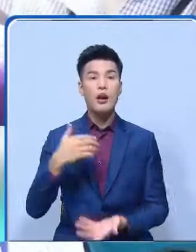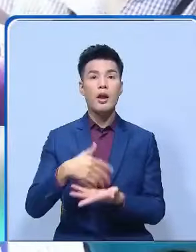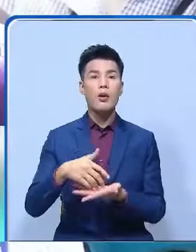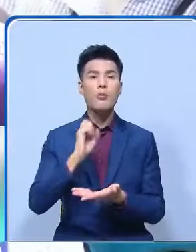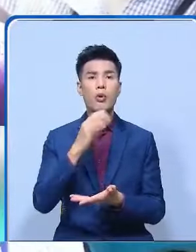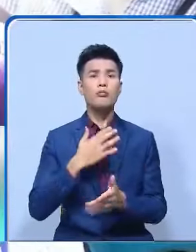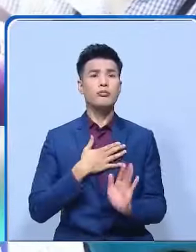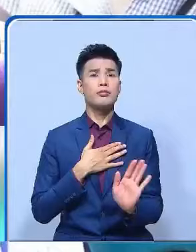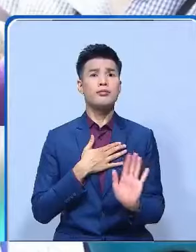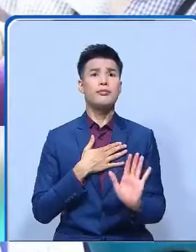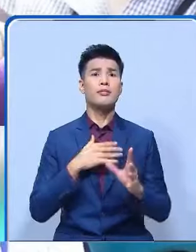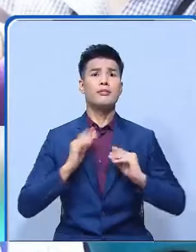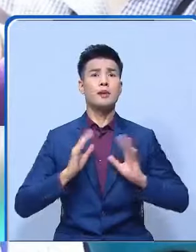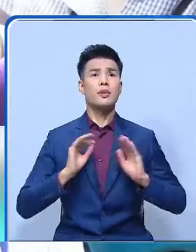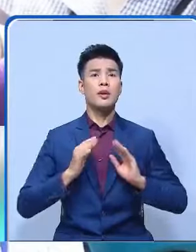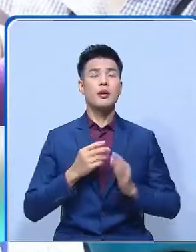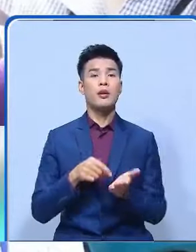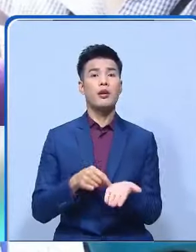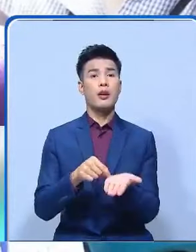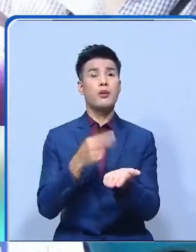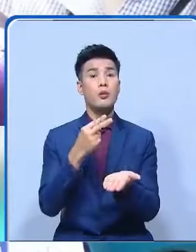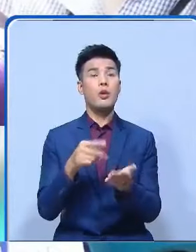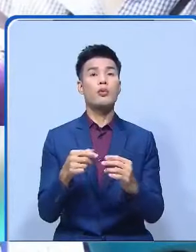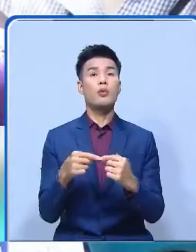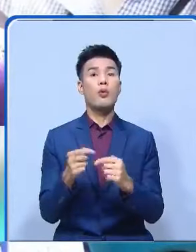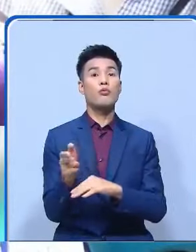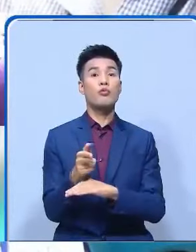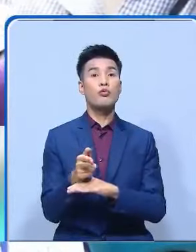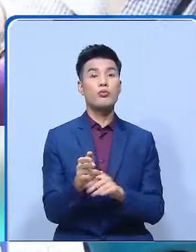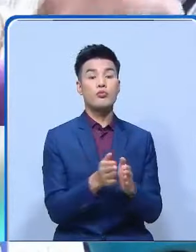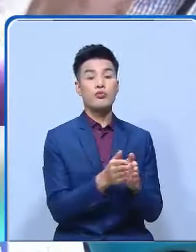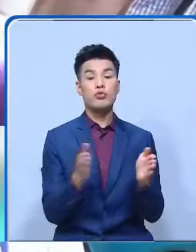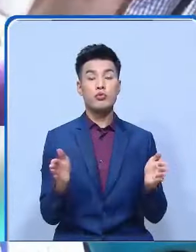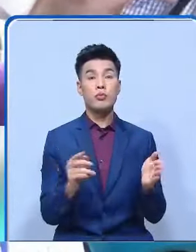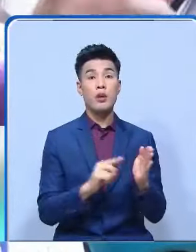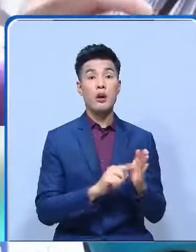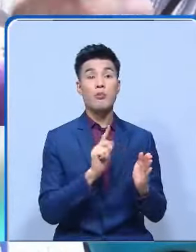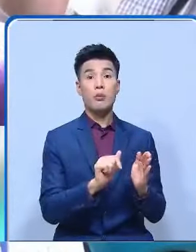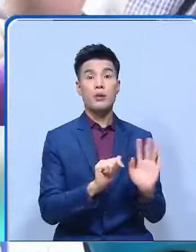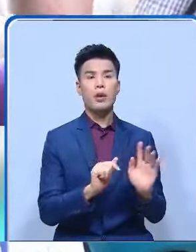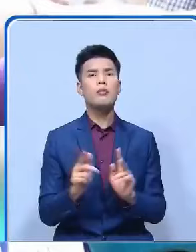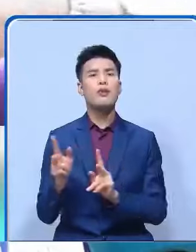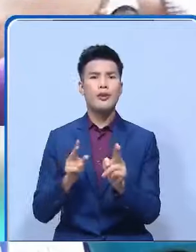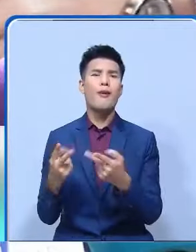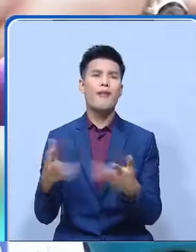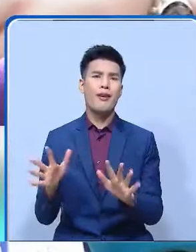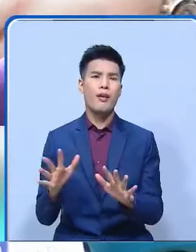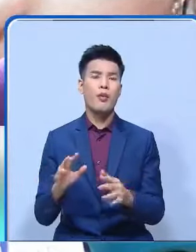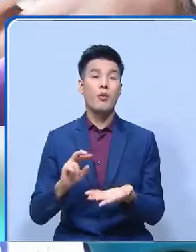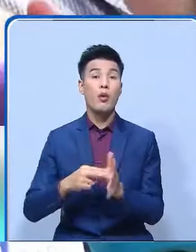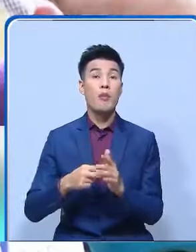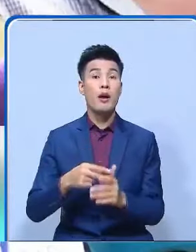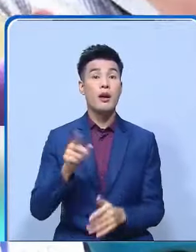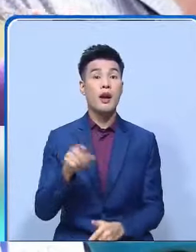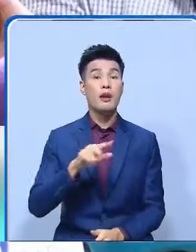ธนะครับผมได้เปิดประเด็นให้เห็นแล้วว่าคลิปดังกล่าวเนี่ยไม่ให้คลิปต้นฉบับแล้วก็มีการตัดต่อส่วนการแปลความเนี่ยก็มีข้อ